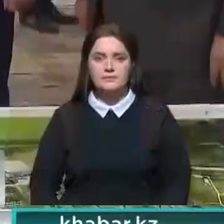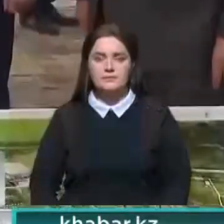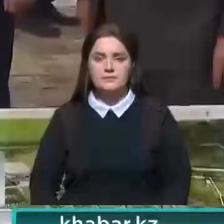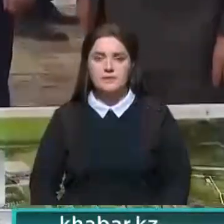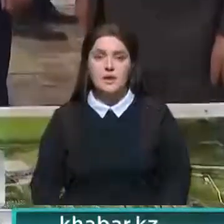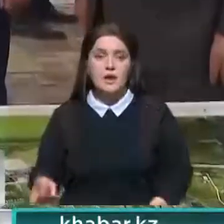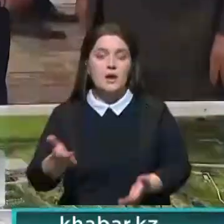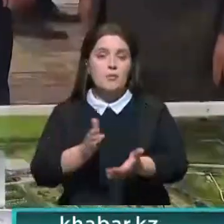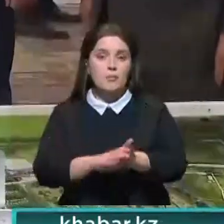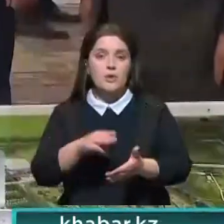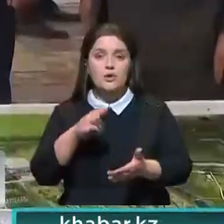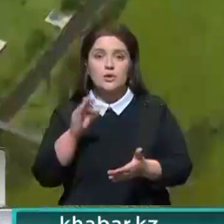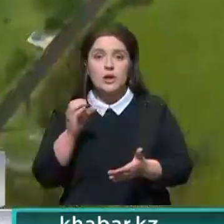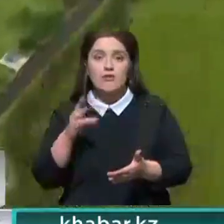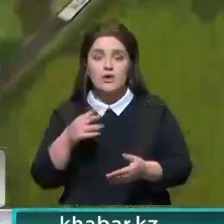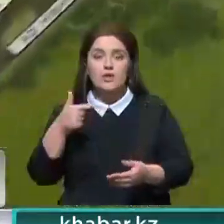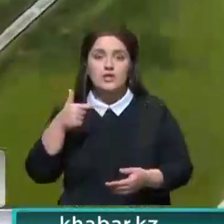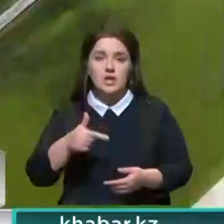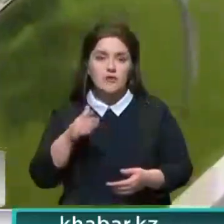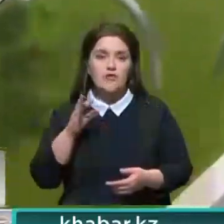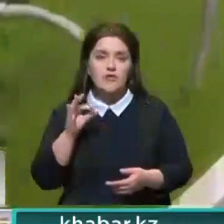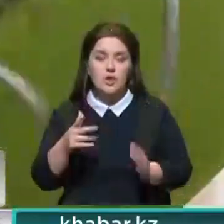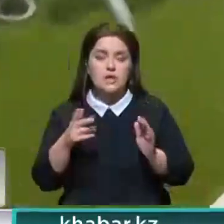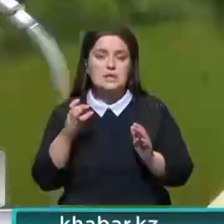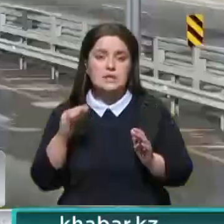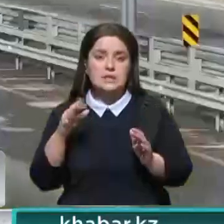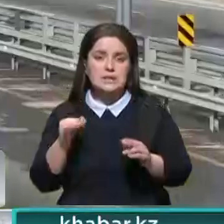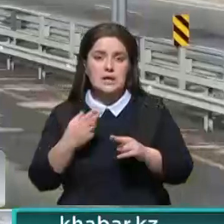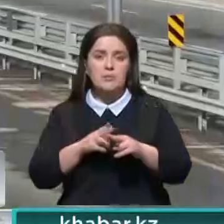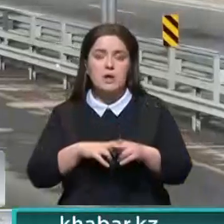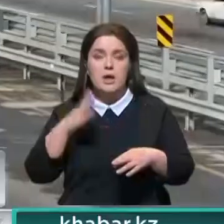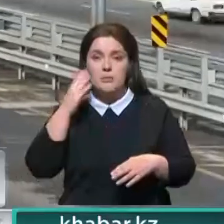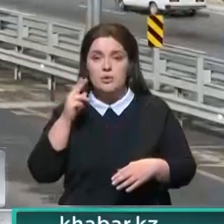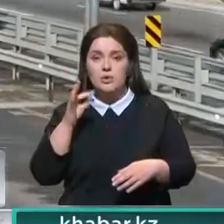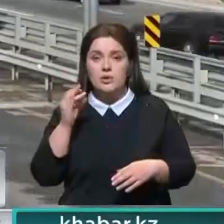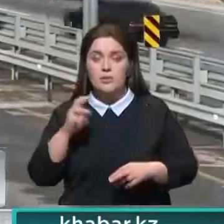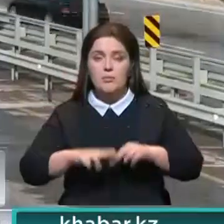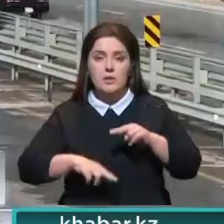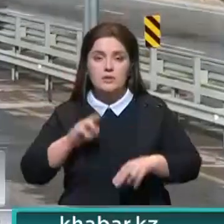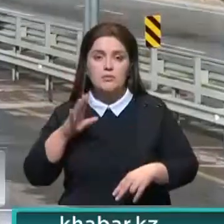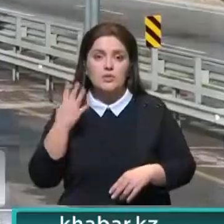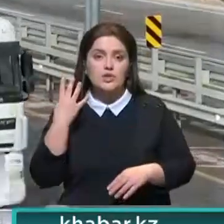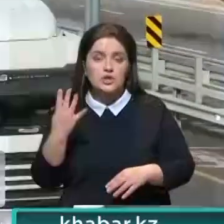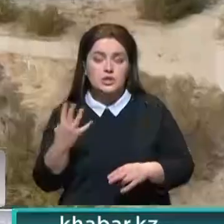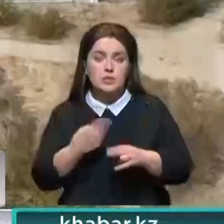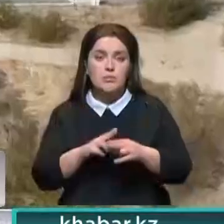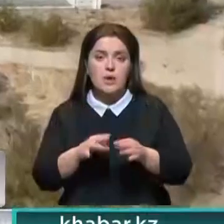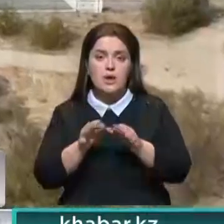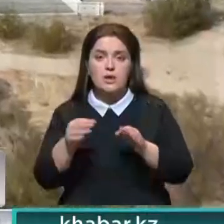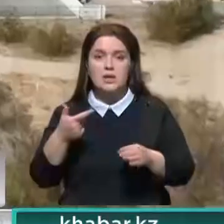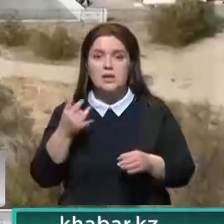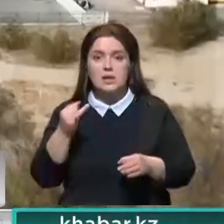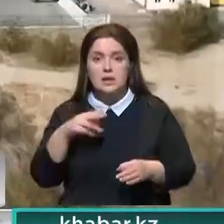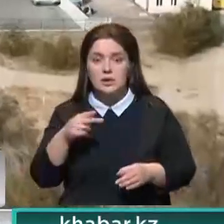Ознакомили Касым-Жомарта Токаева и с проектом G4City. Вдоль автомагистрали Алматы-Конаев построят 4 современных тематических района – Gate,